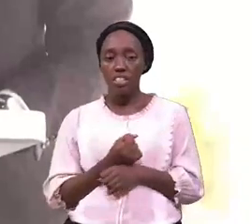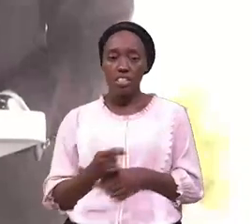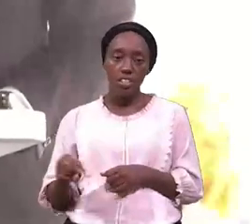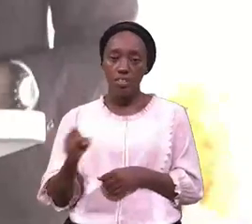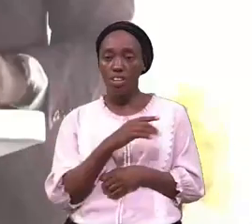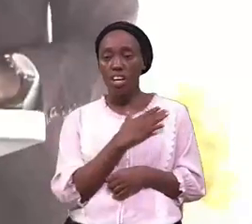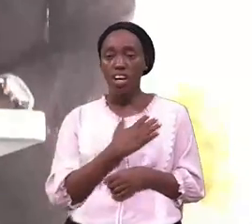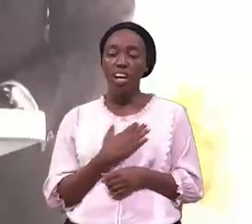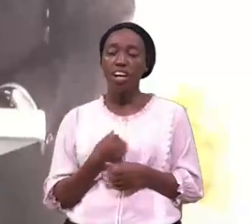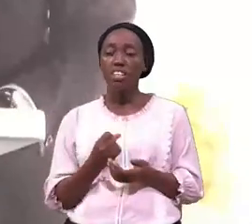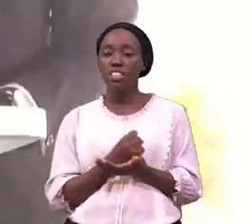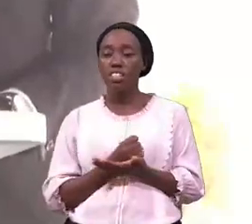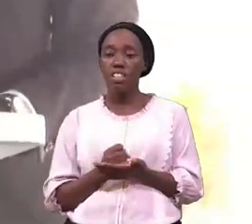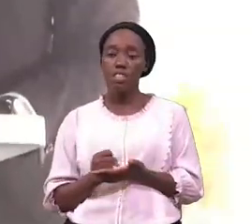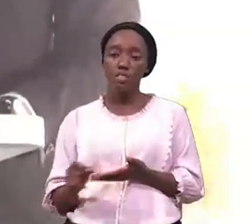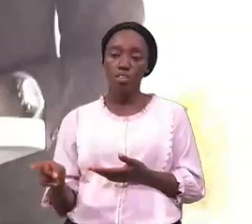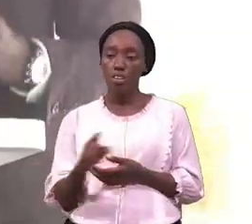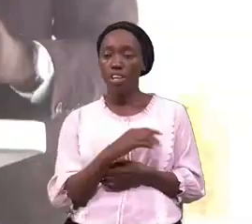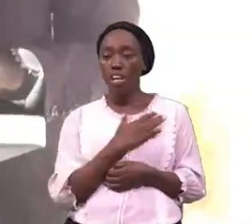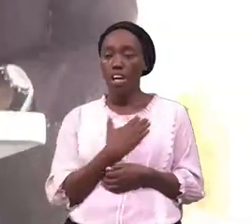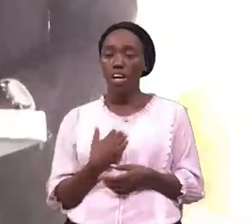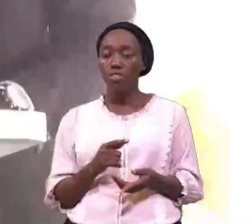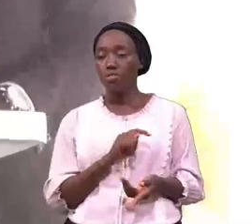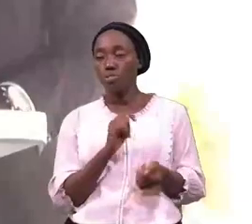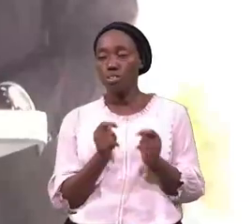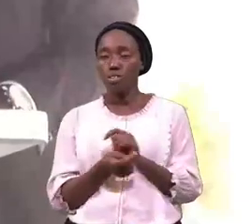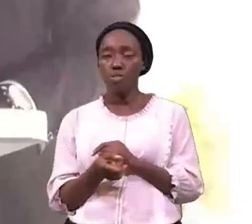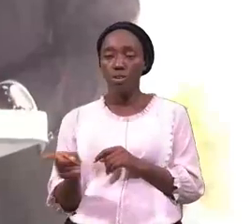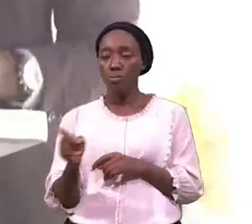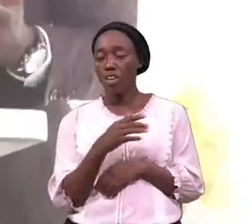te sanctifier et te transformer.